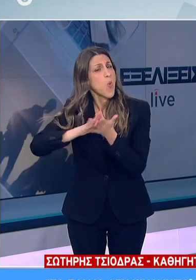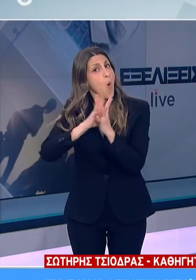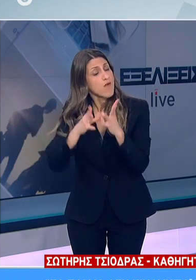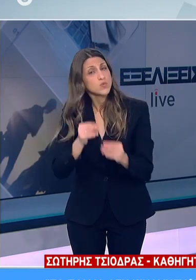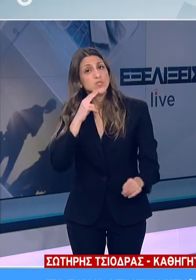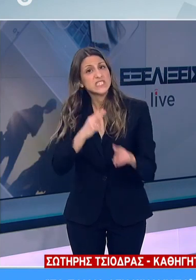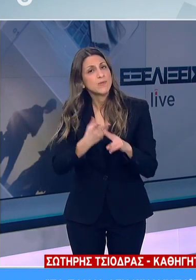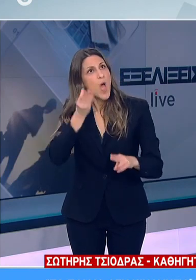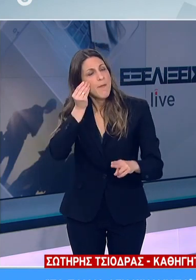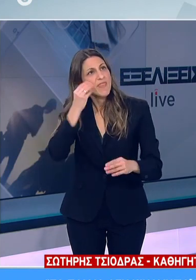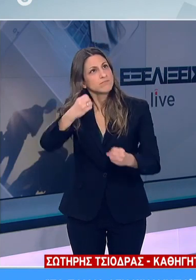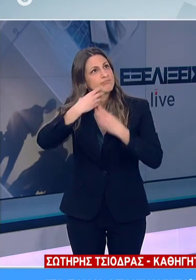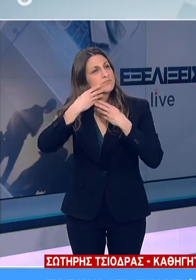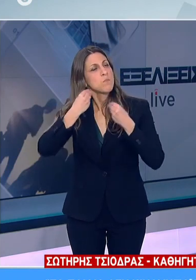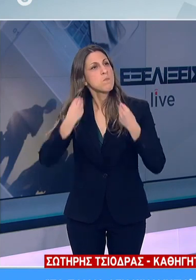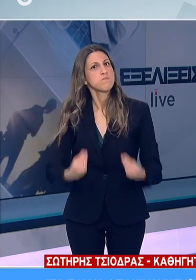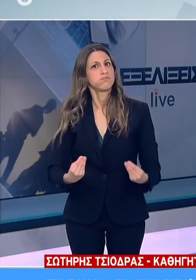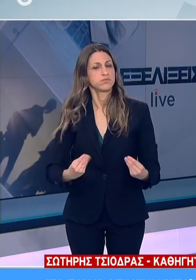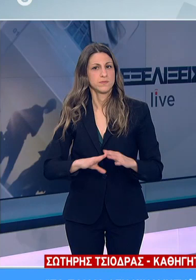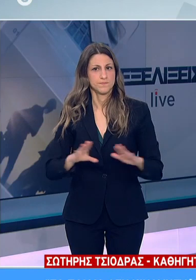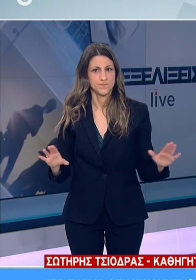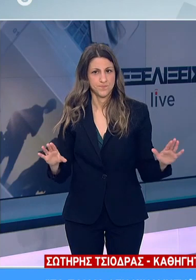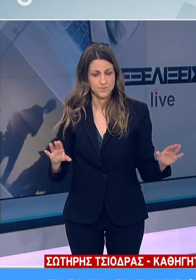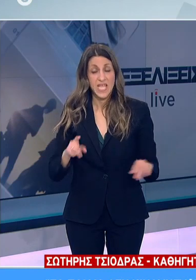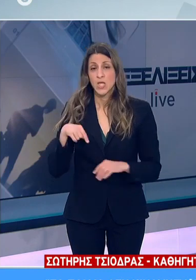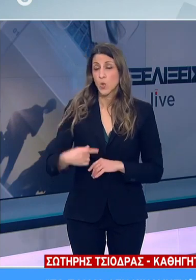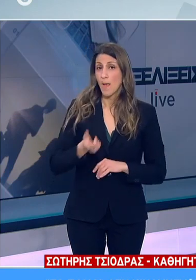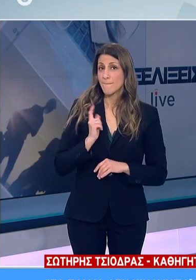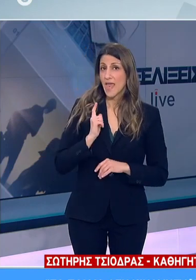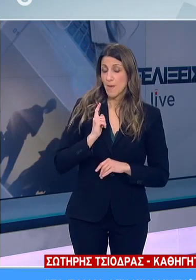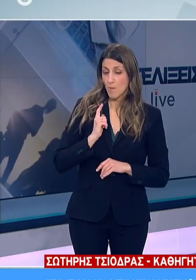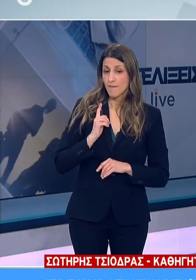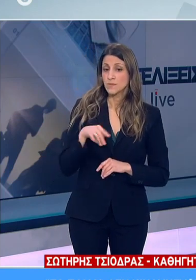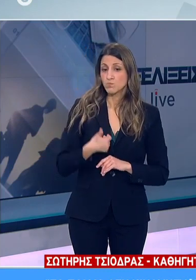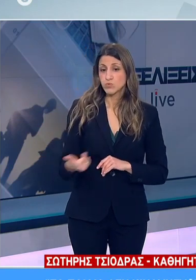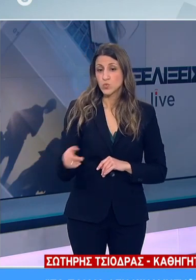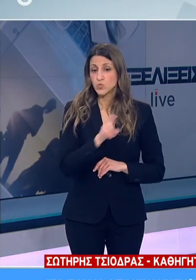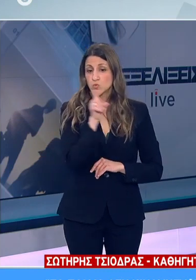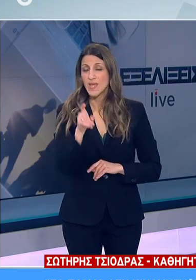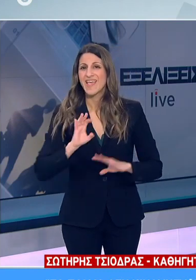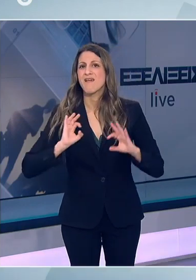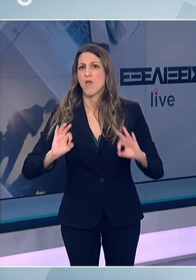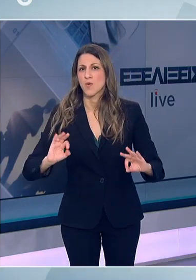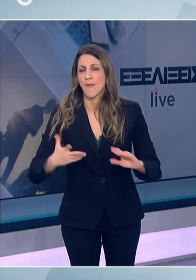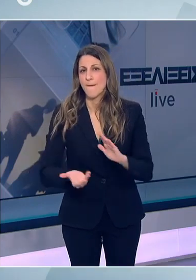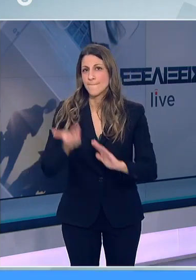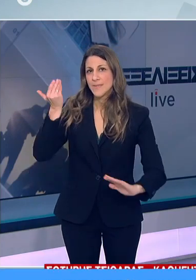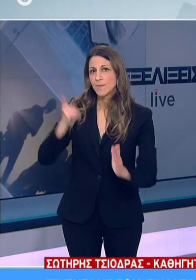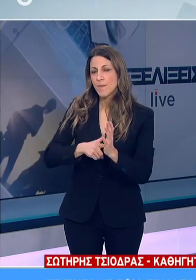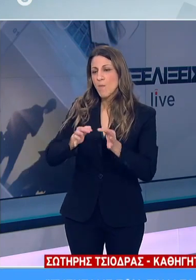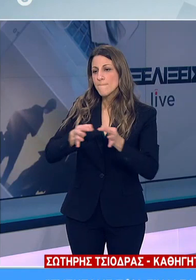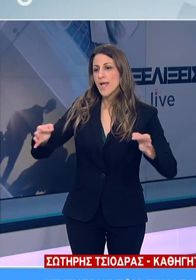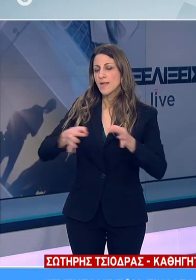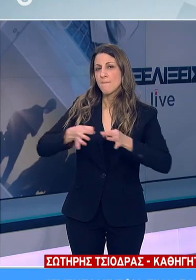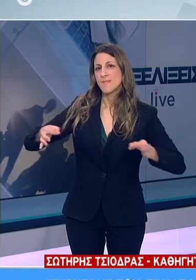πλαίσιο της επανόδου μας στη μερική κανονικότητα θα γίνει με αυστηρή τήρηση των μέτρων